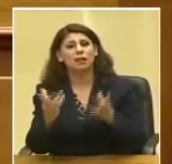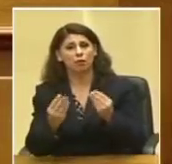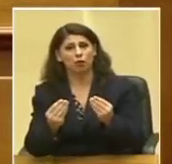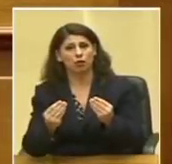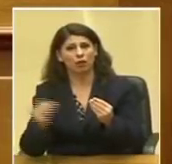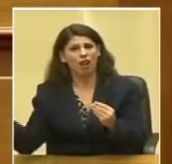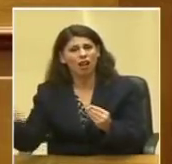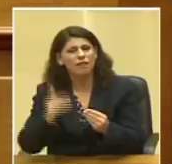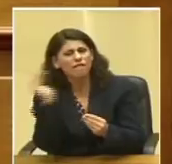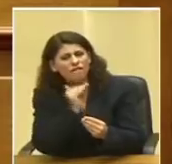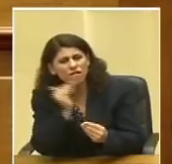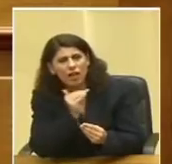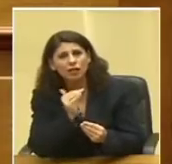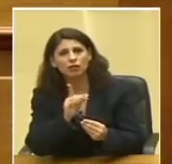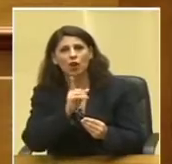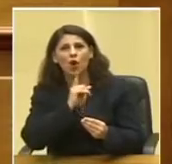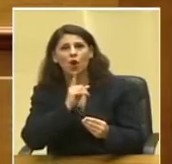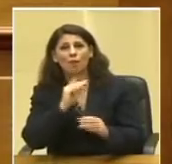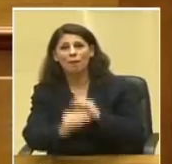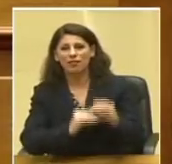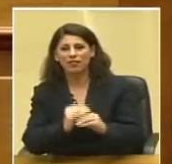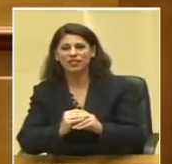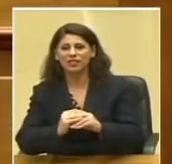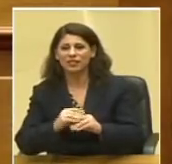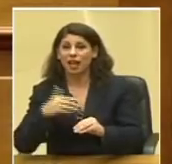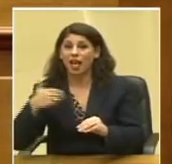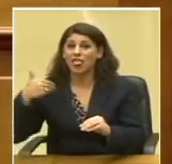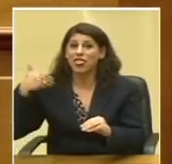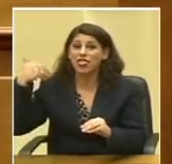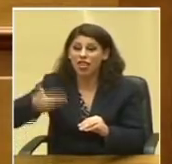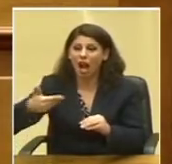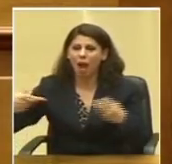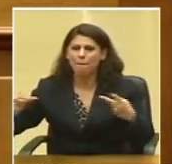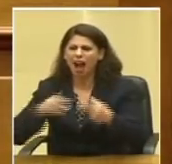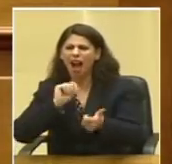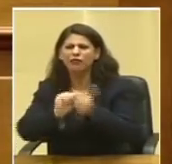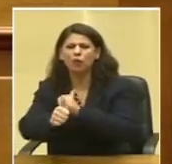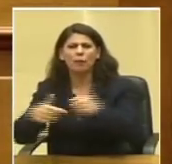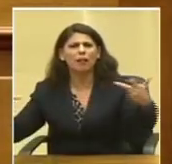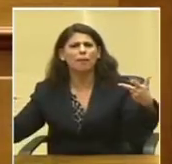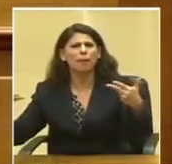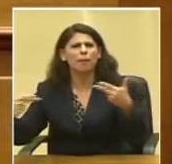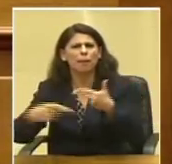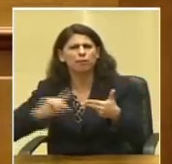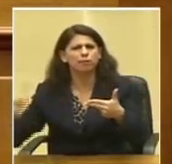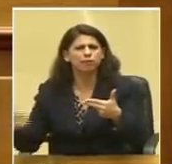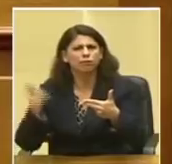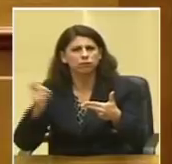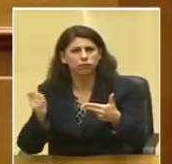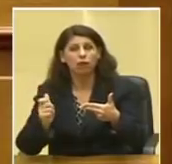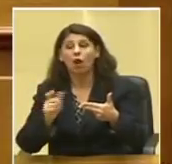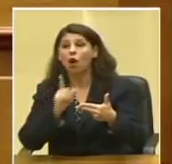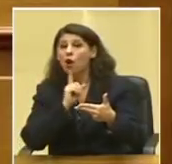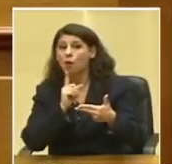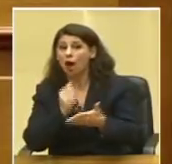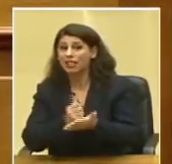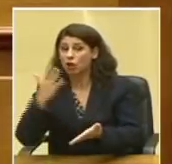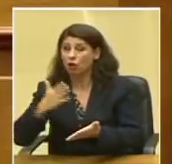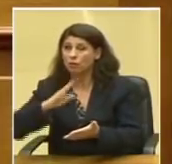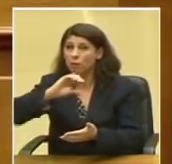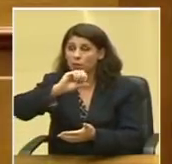σας θυμίζω, επενδύσει και στον κόφτη, στον περίφημο, όπως είχατε επενδύσει και στην κατάρρευση της πρώτης και της δεύτερης